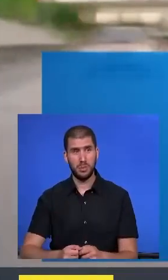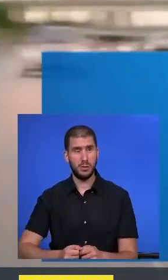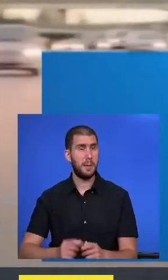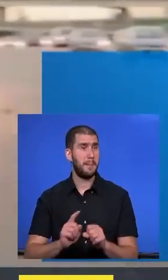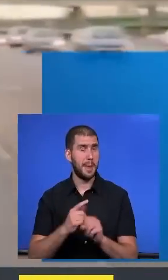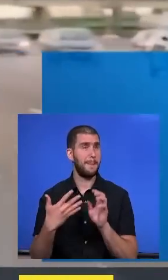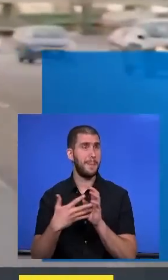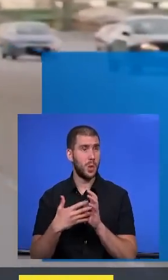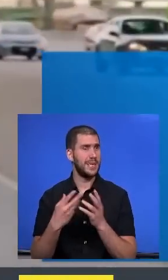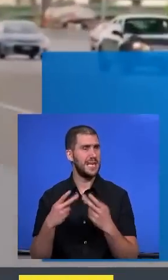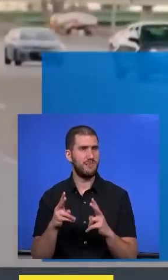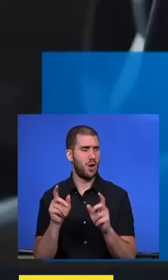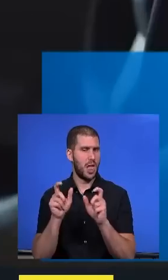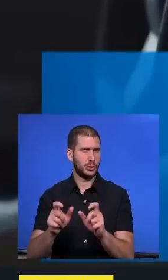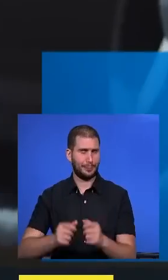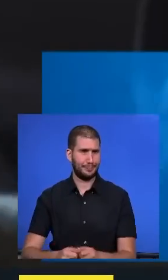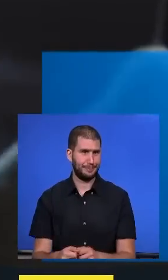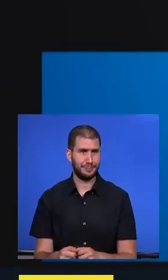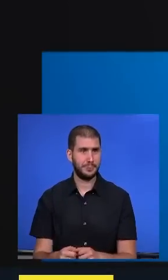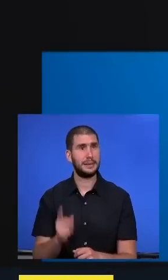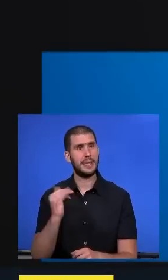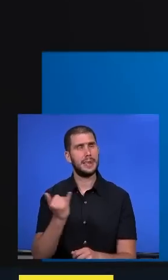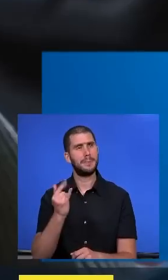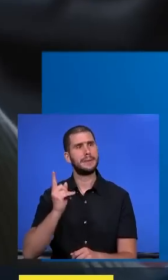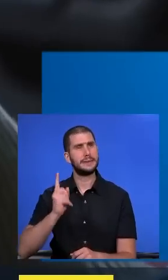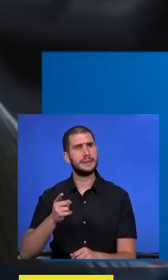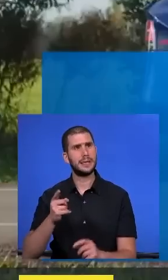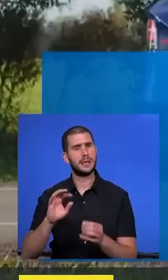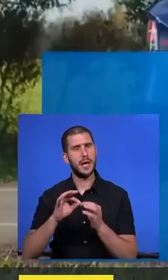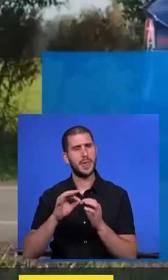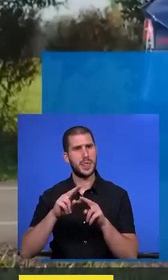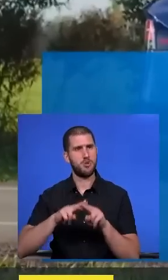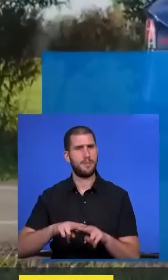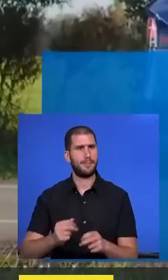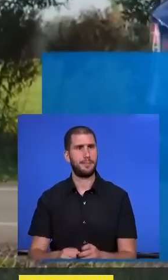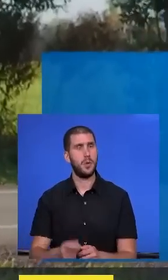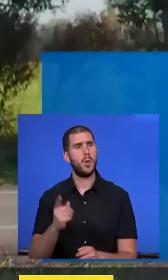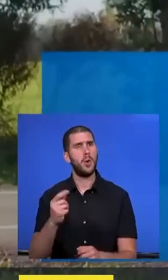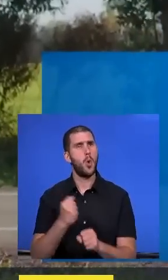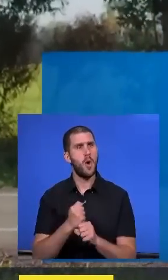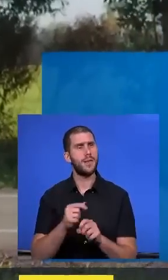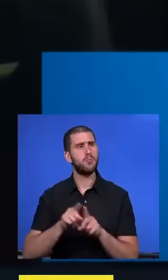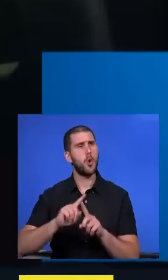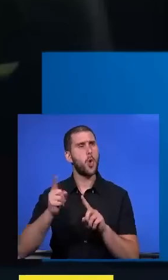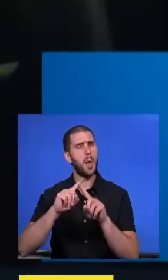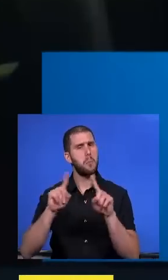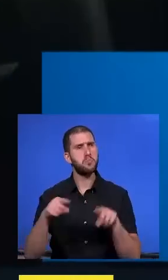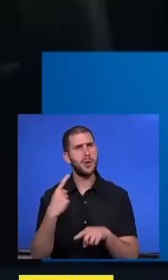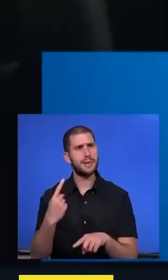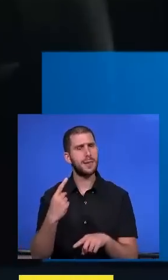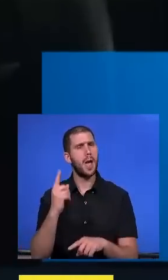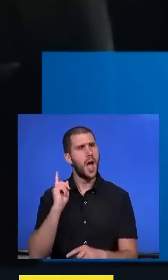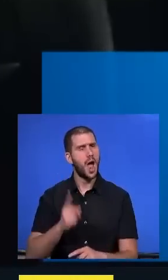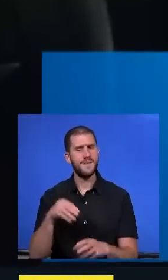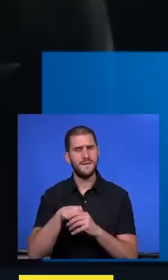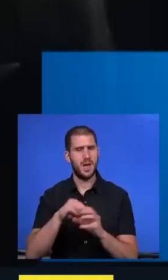לפי בדיקות, אין אפשרות לחסום אותו. תמיד הוא יצטרך לשאיר עם אינטרנט. הוא עובד בצורה שכל המולטימדיה שלו תמיד